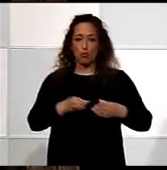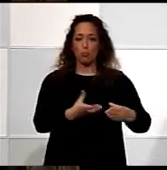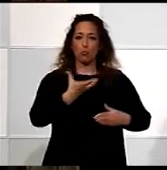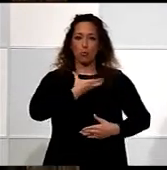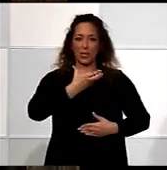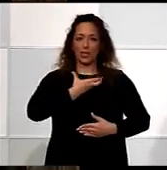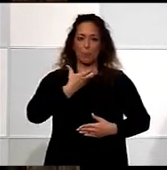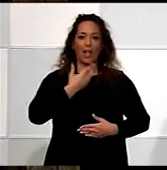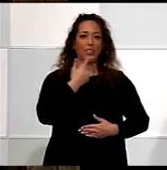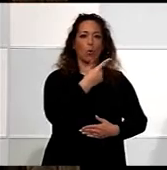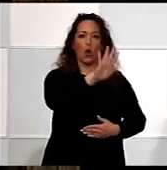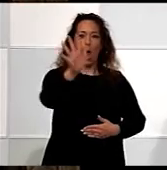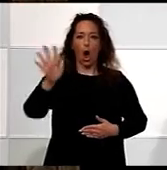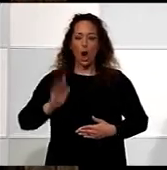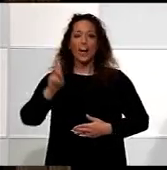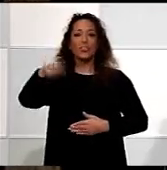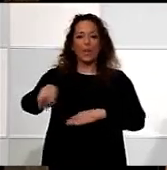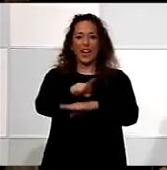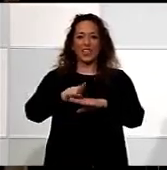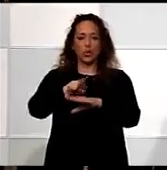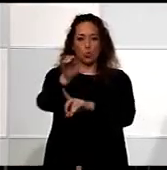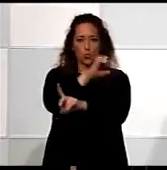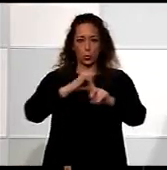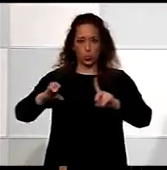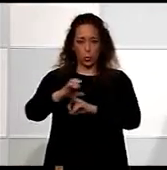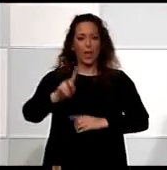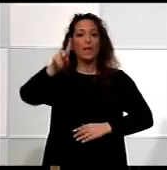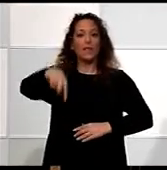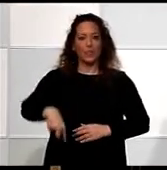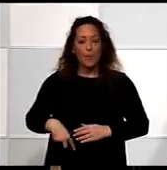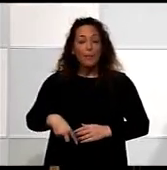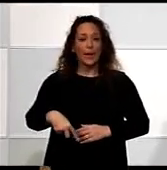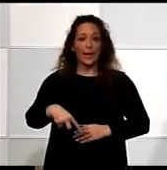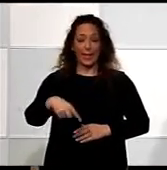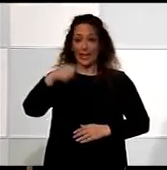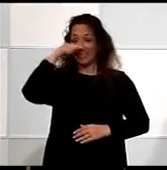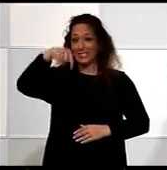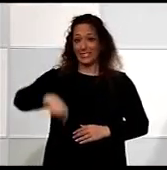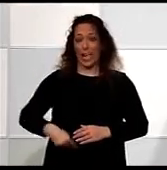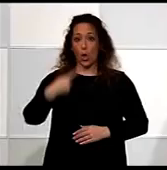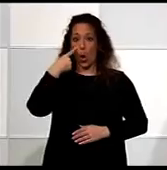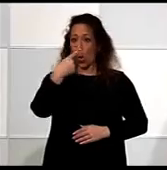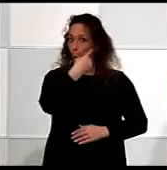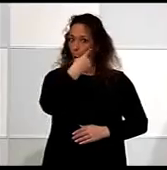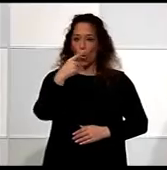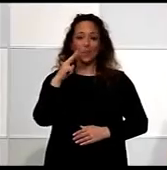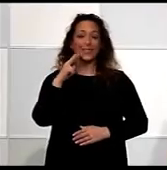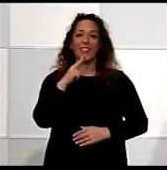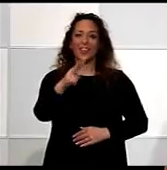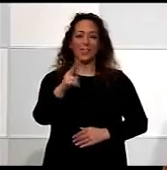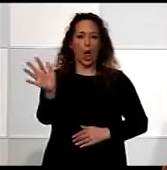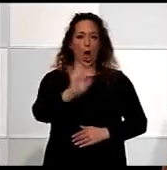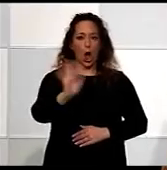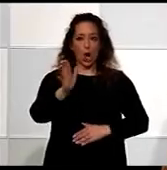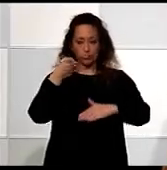a la regidora de Cultura. Saluden enguany amb els ulls, com ens deia el Patxa Xiu-Xiu, i entren ja al Saló